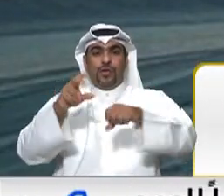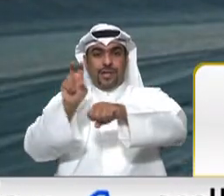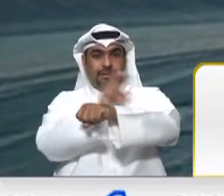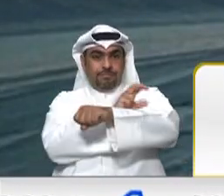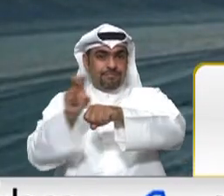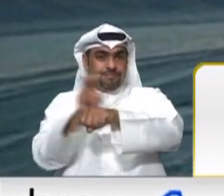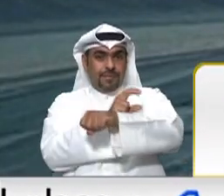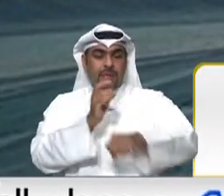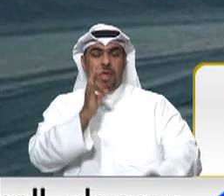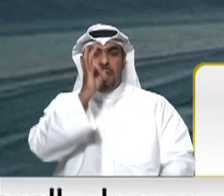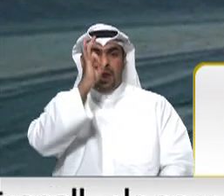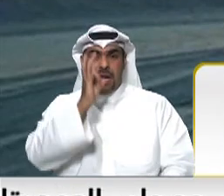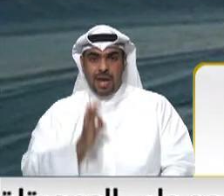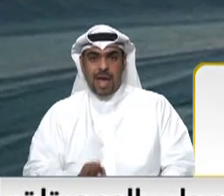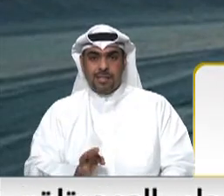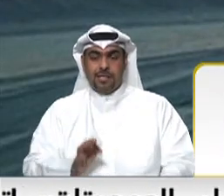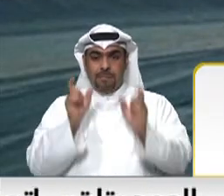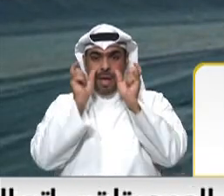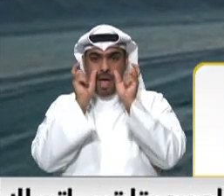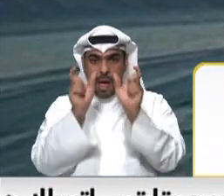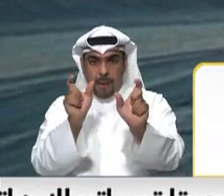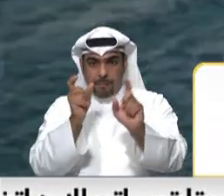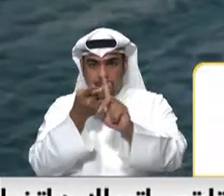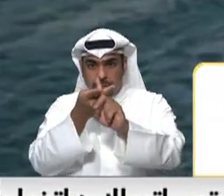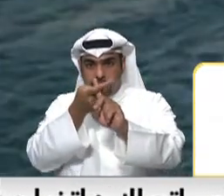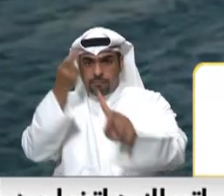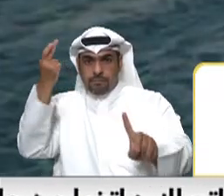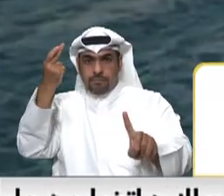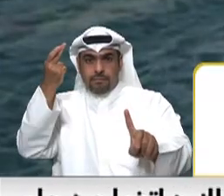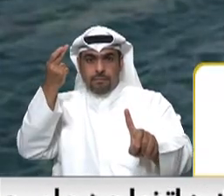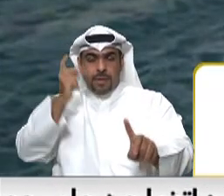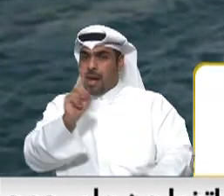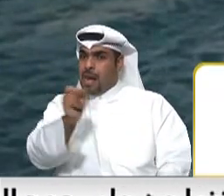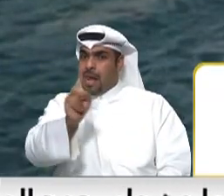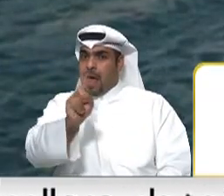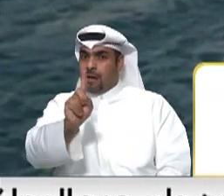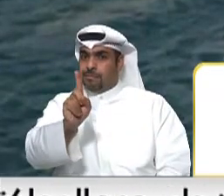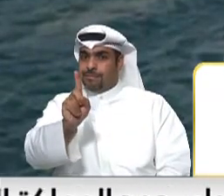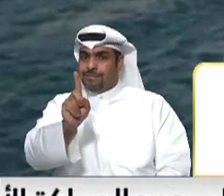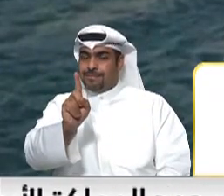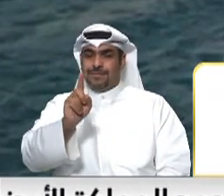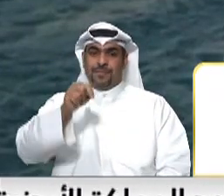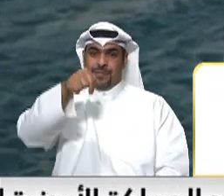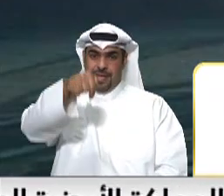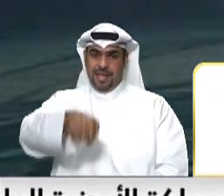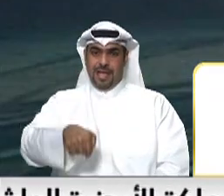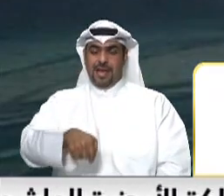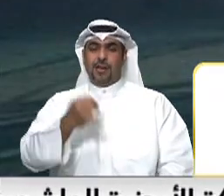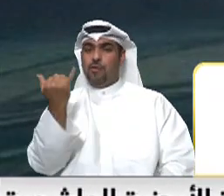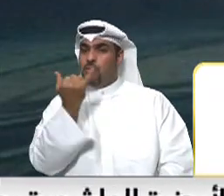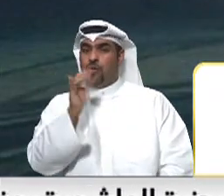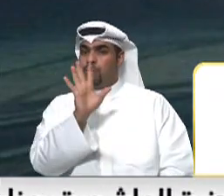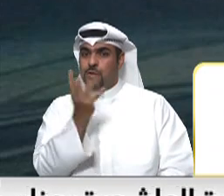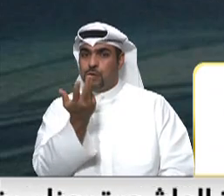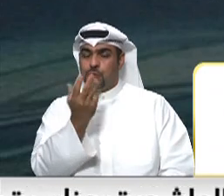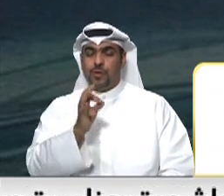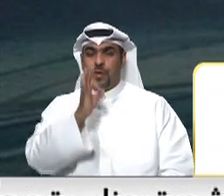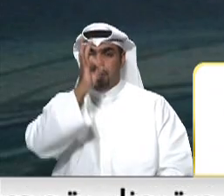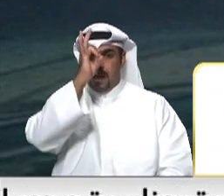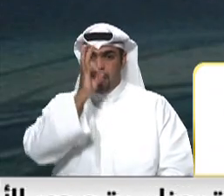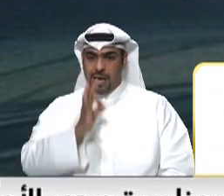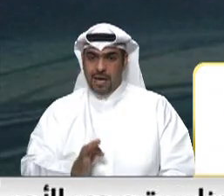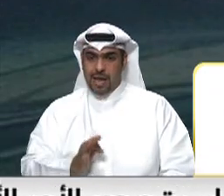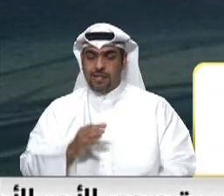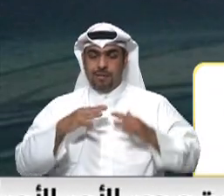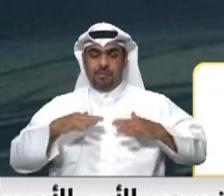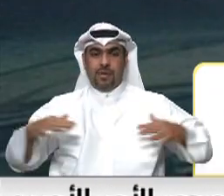ضروره ملحه لحمايه هذه الصناعه الحيويه مشيره الى ان ذلك يتطلب تكاملا وثيقا